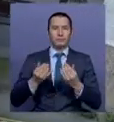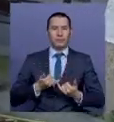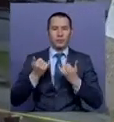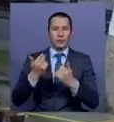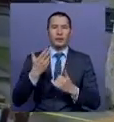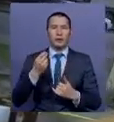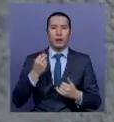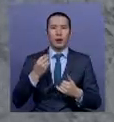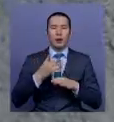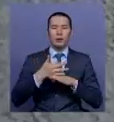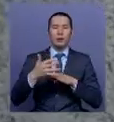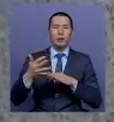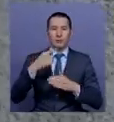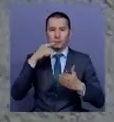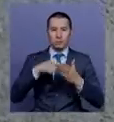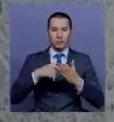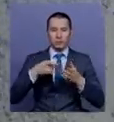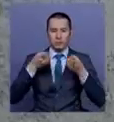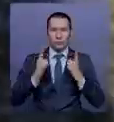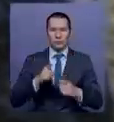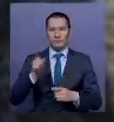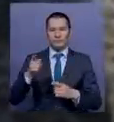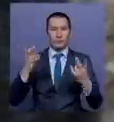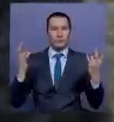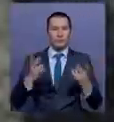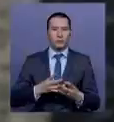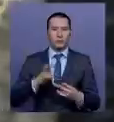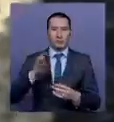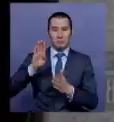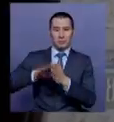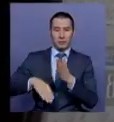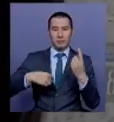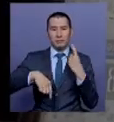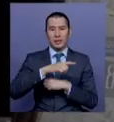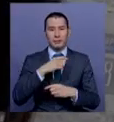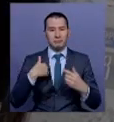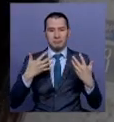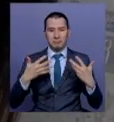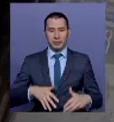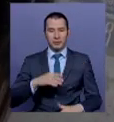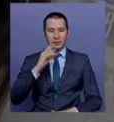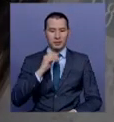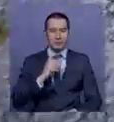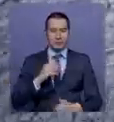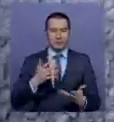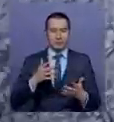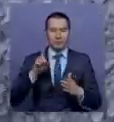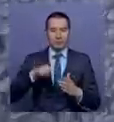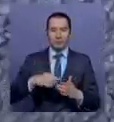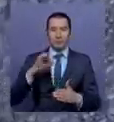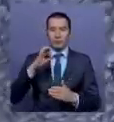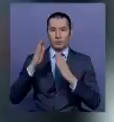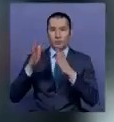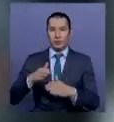қылқалам шеберлері дәрігерлерге естелік суреттерін арнауда. Әсіресе бозарып, бос тұрған тұрғын үйлердің қабырғаларына олардың еңбектері